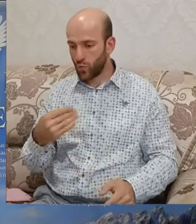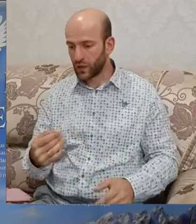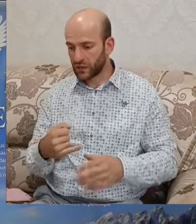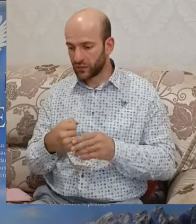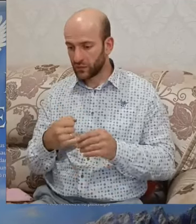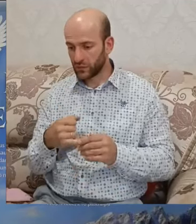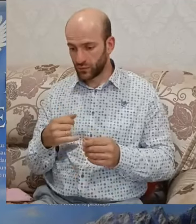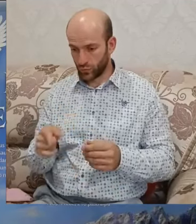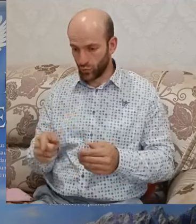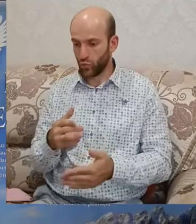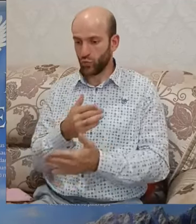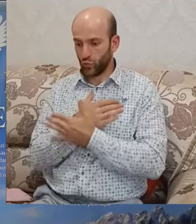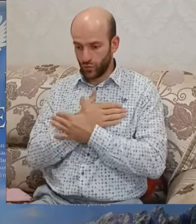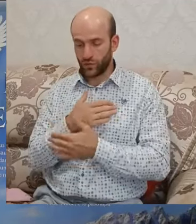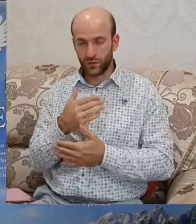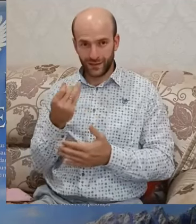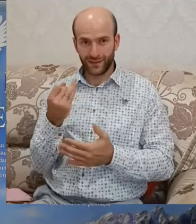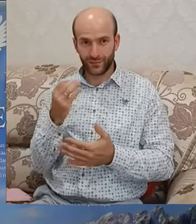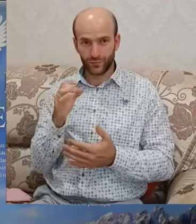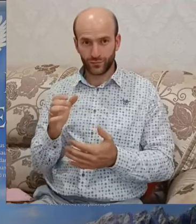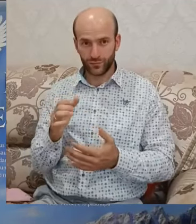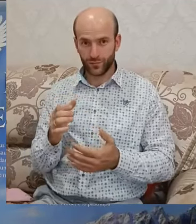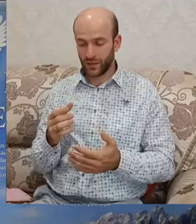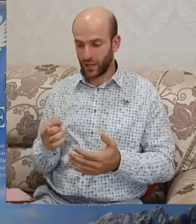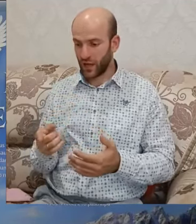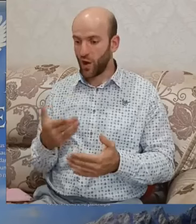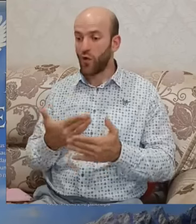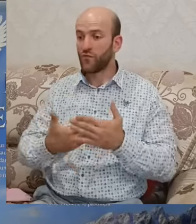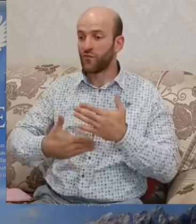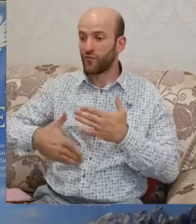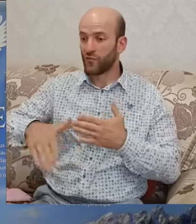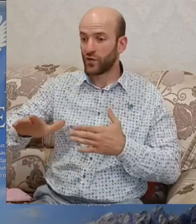Ar iš jo neišėjo prisikėlimo jėga?